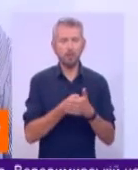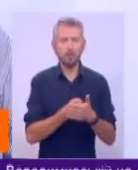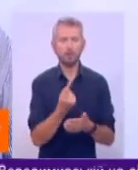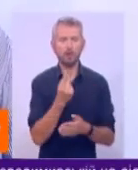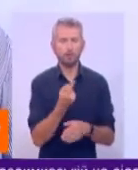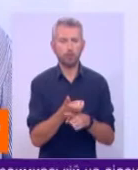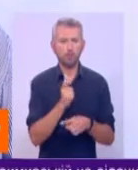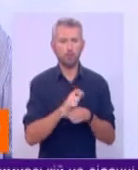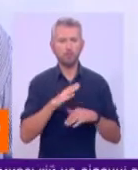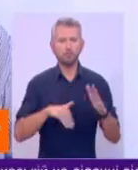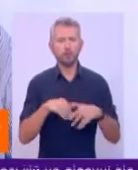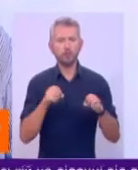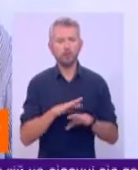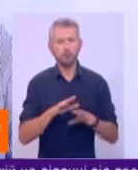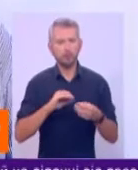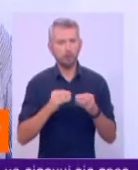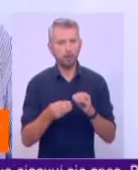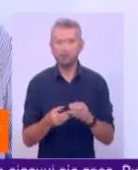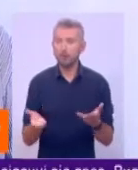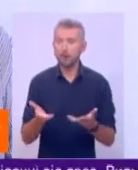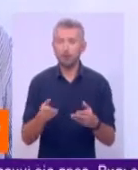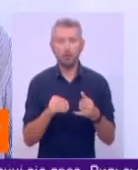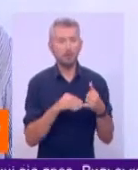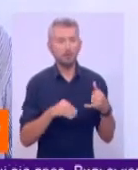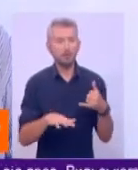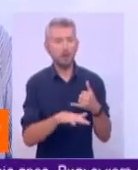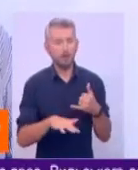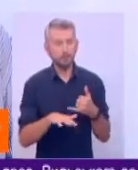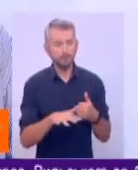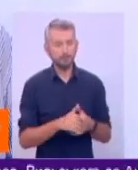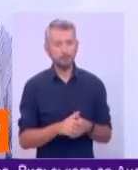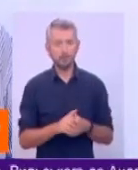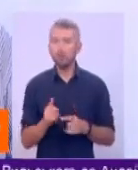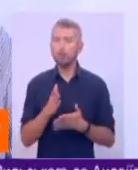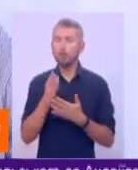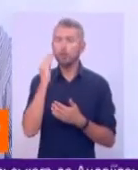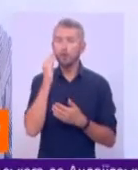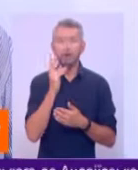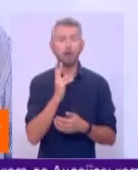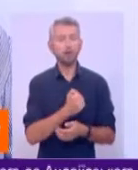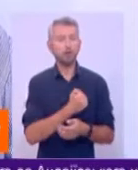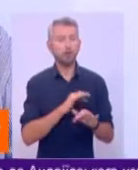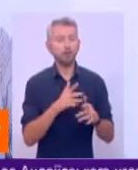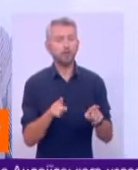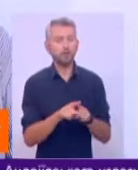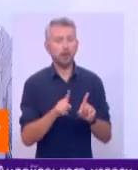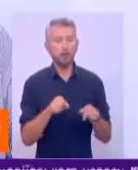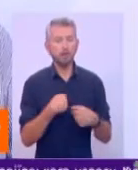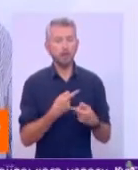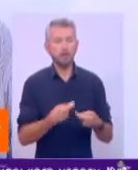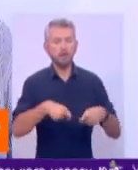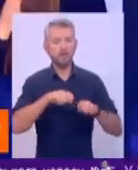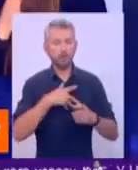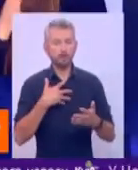очень такую практически неразрешимую проблемку. Яку? Земля. Что мы это? К сожалению, получилось так, что даже нам передают собственность,